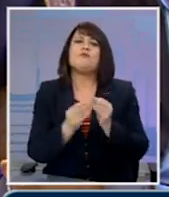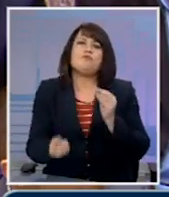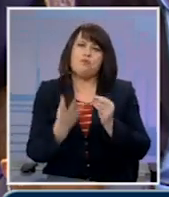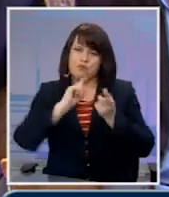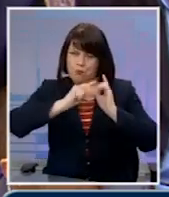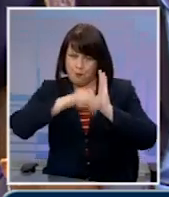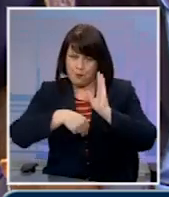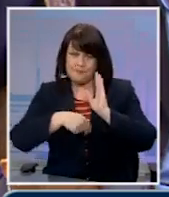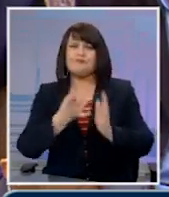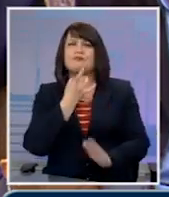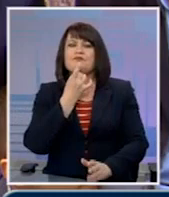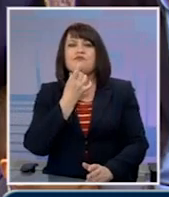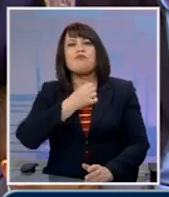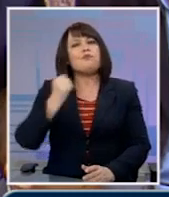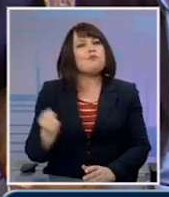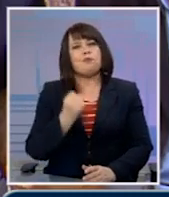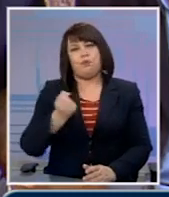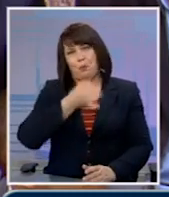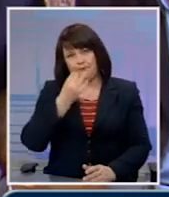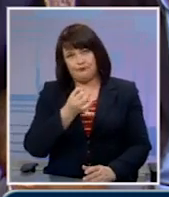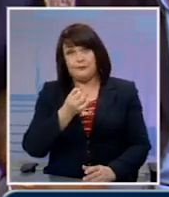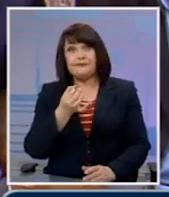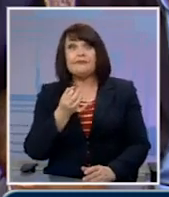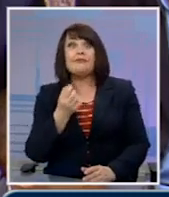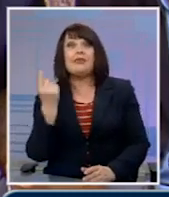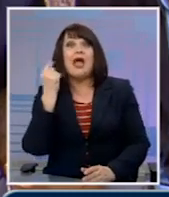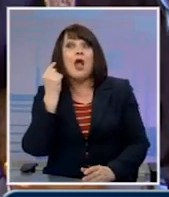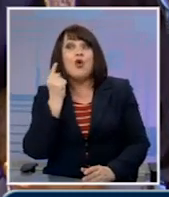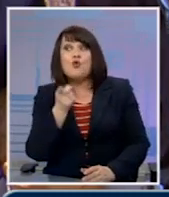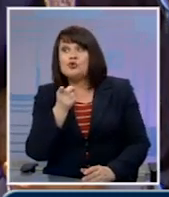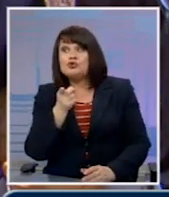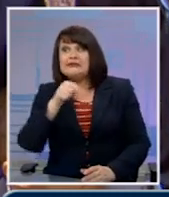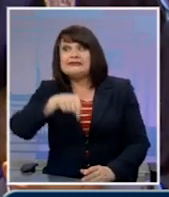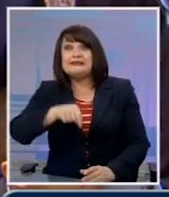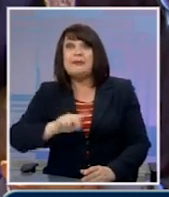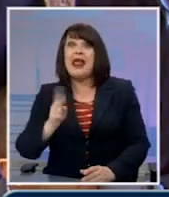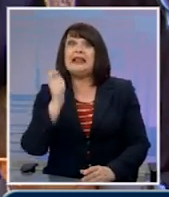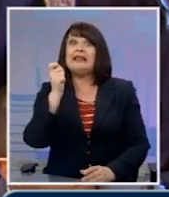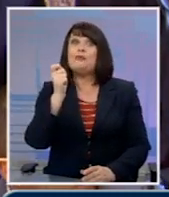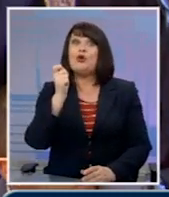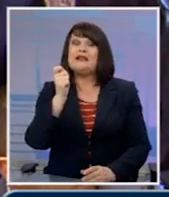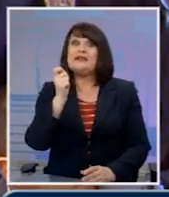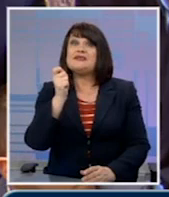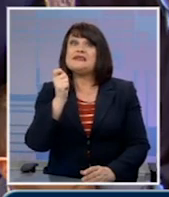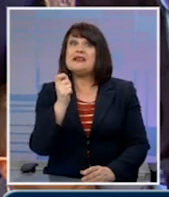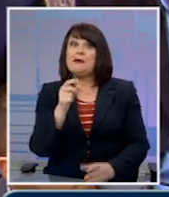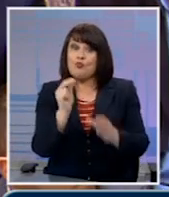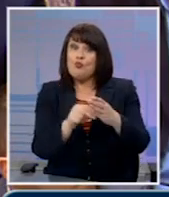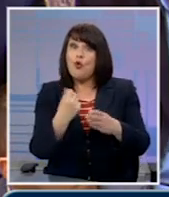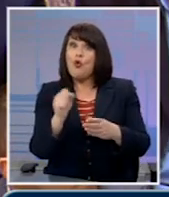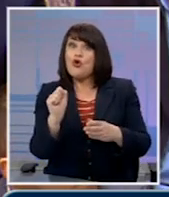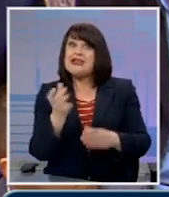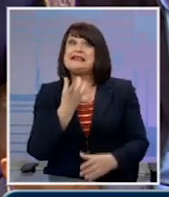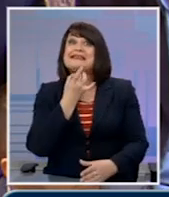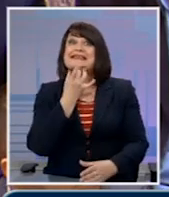συριζα είναι σκληρά και αυστηρά το ακούτε κύριοι της σημερινής αντιπολιτεύσεως που θα ψηφίσετε όχι είναι